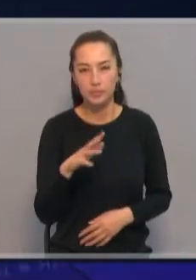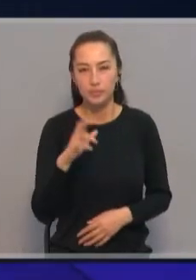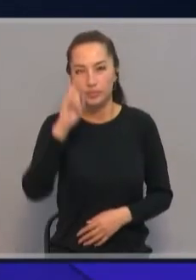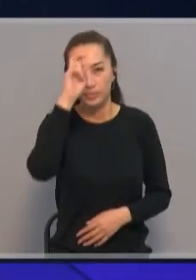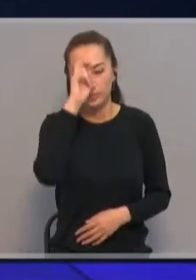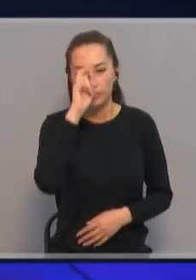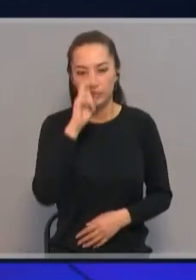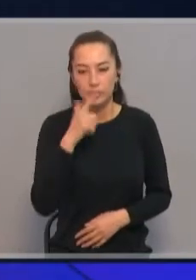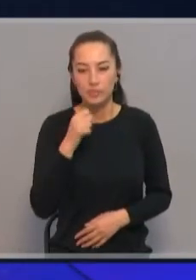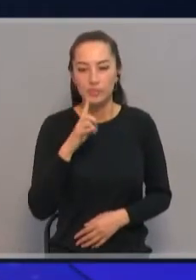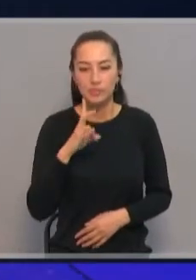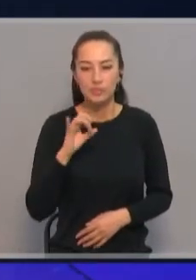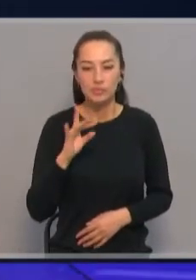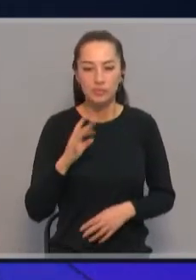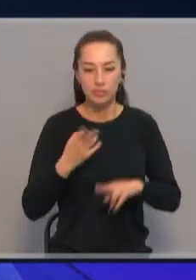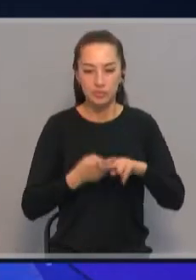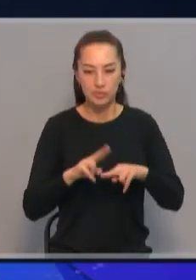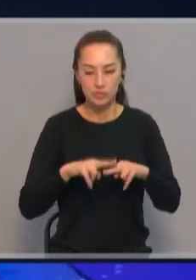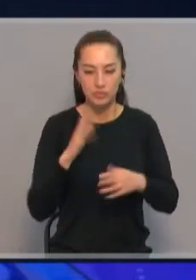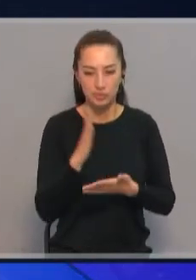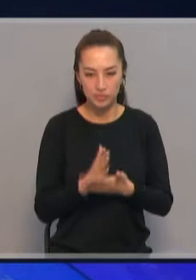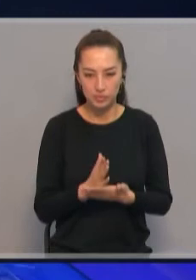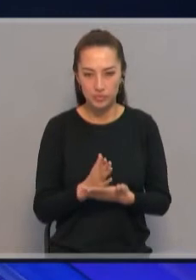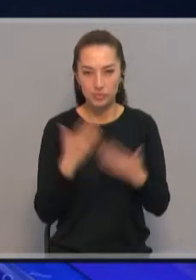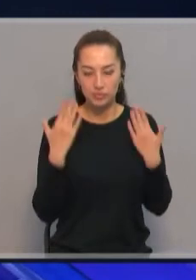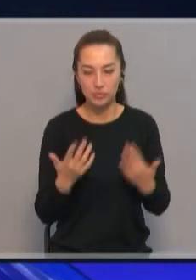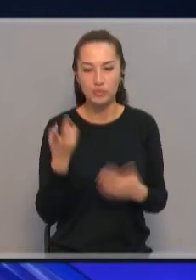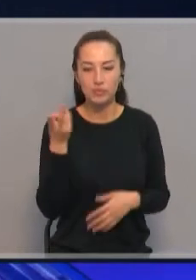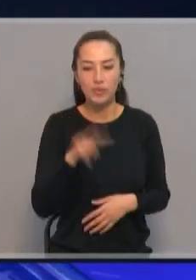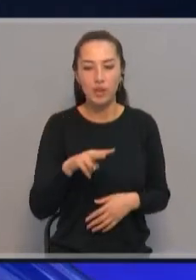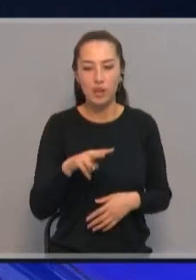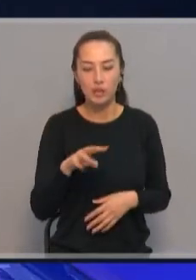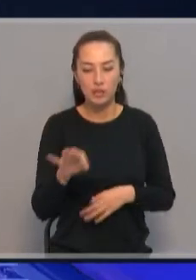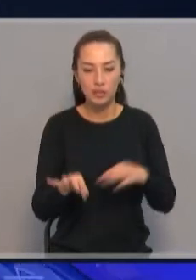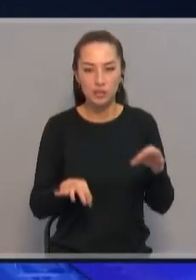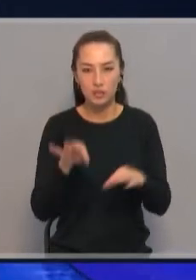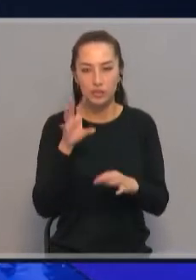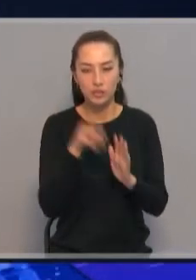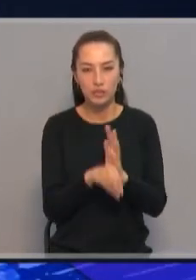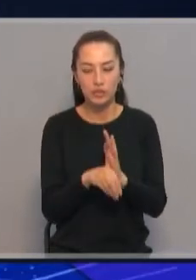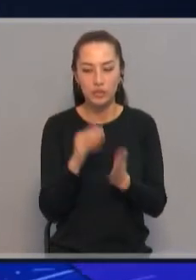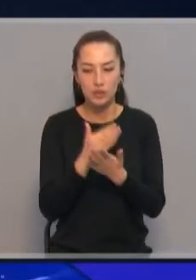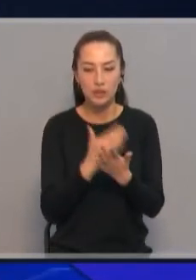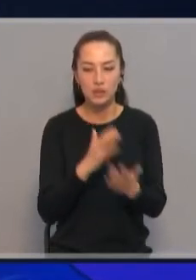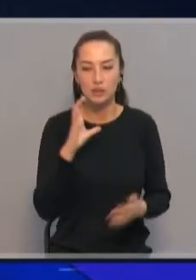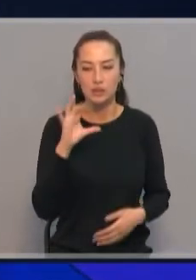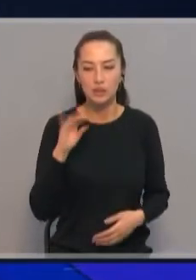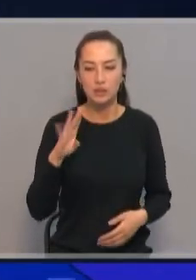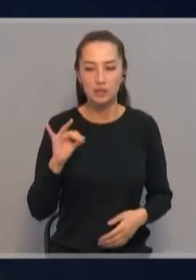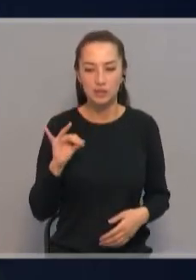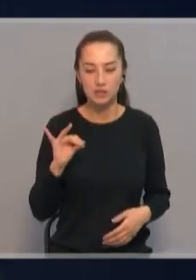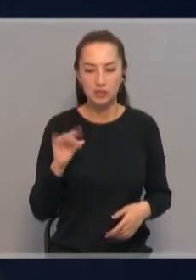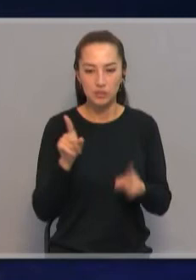мемлекеттік гарантия бар. Қазіргі таңға екі объектімізде, ол Prime Park және Standard City деген